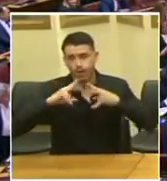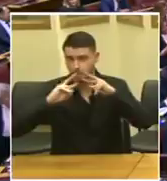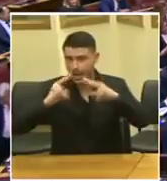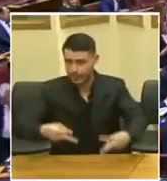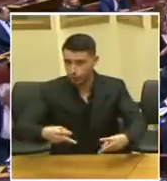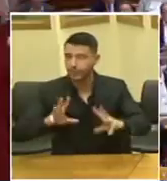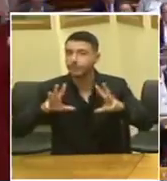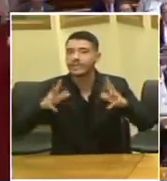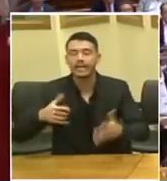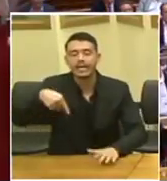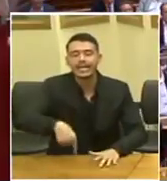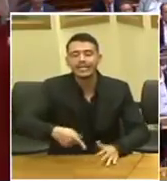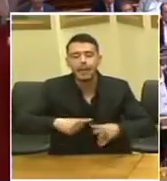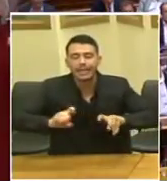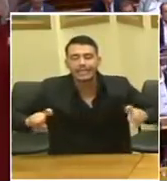σήμερα.